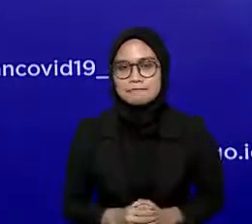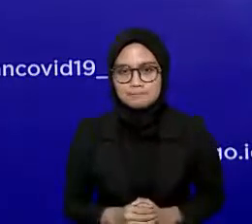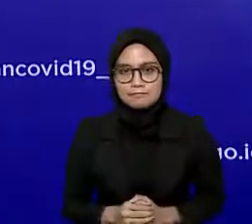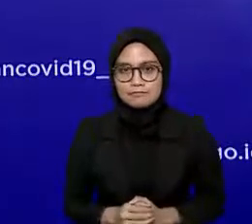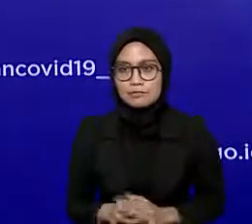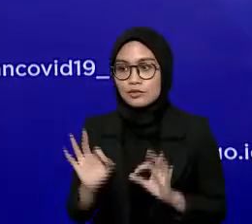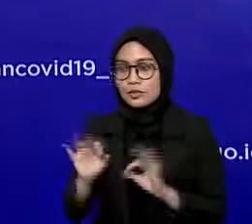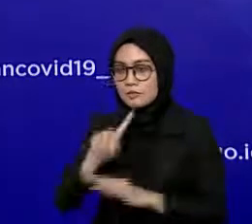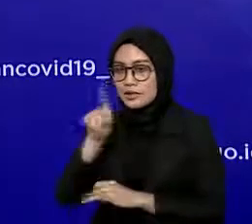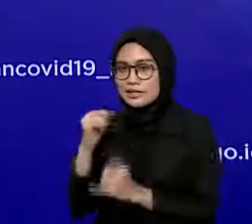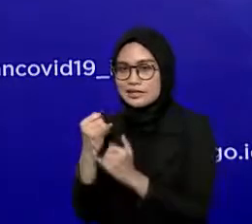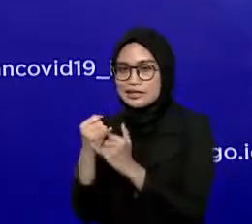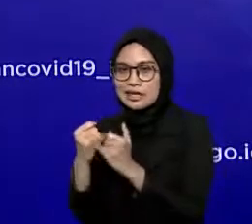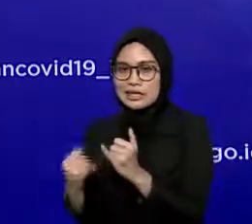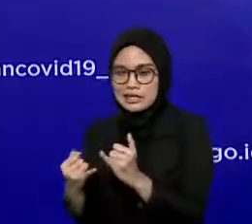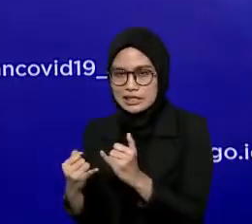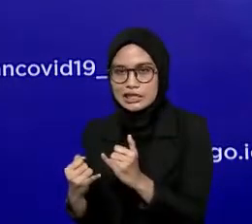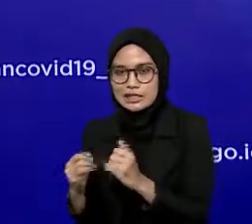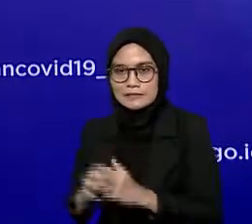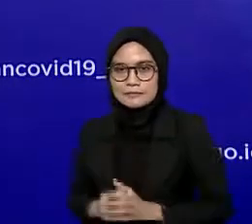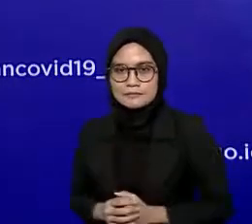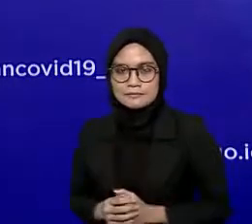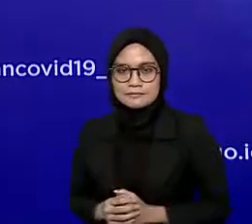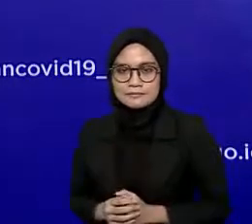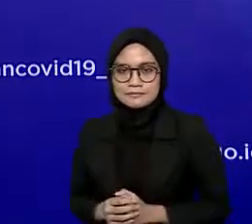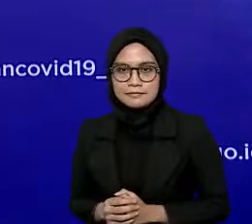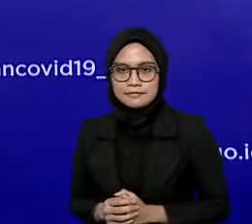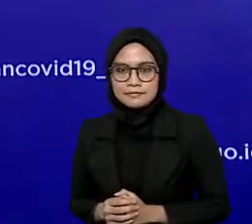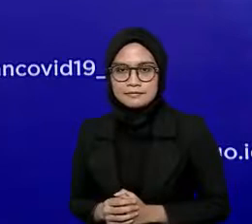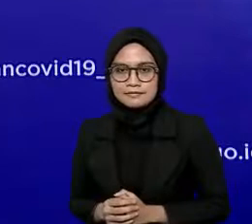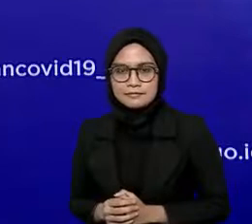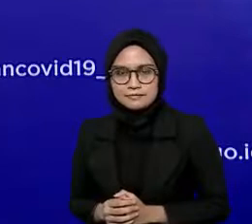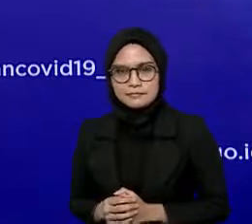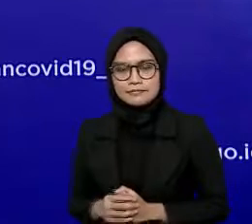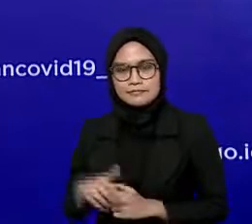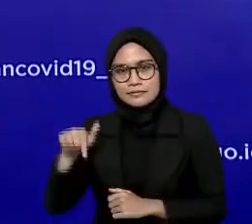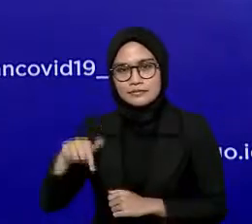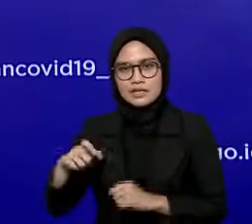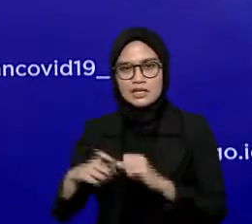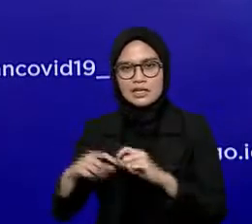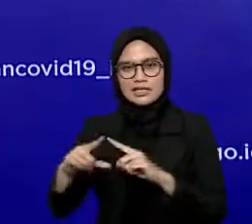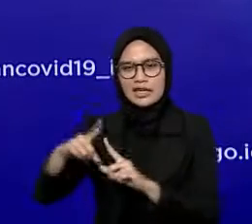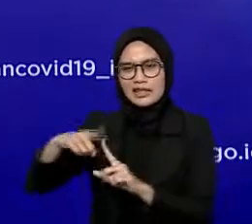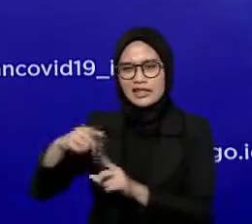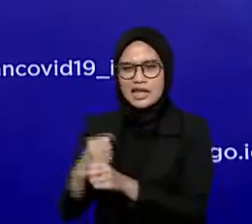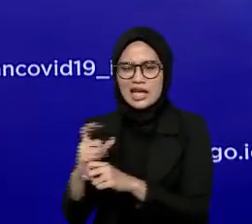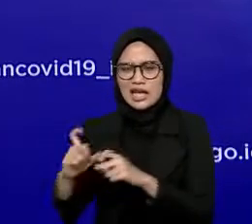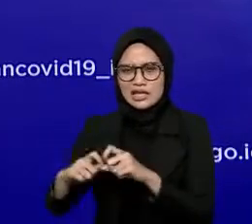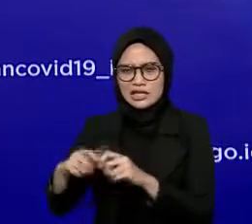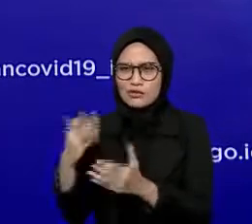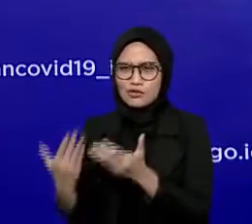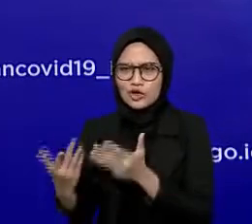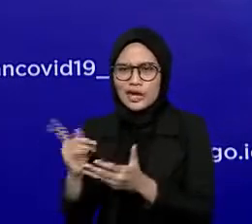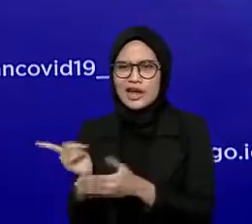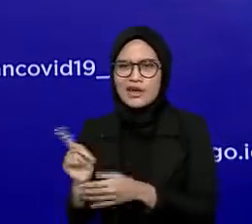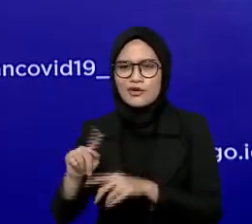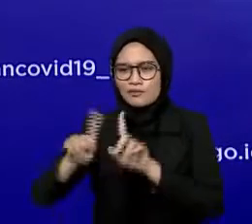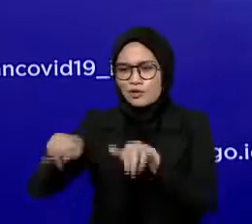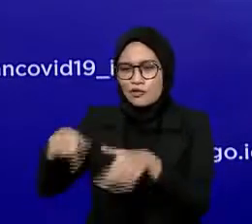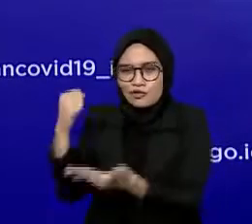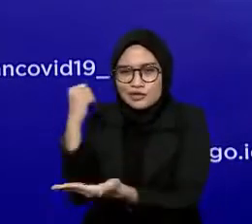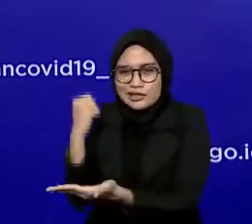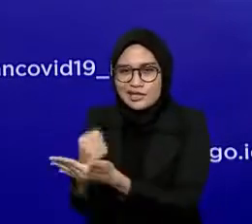pertanyaan terakhir dari Chico IBC Australia. Apakah dari Satgas COVID-19 akan mempertimbangkan untuk membuka visa